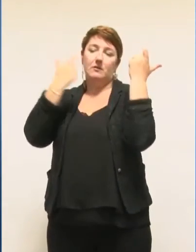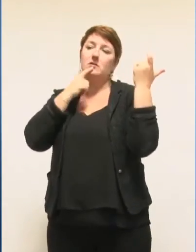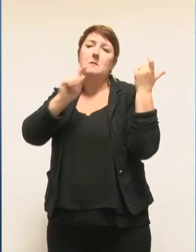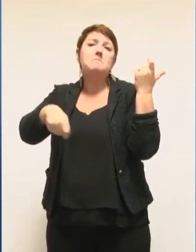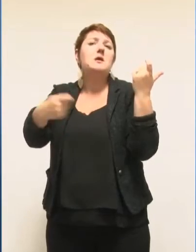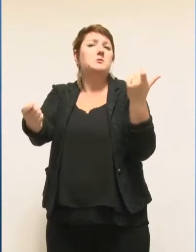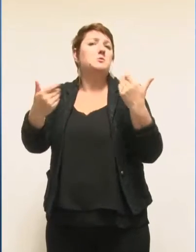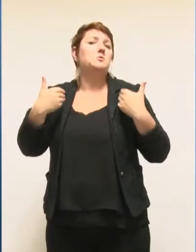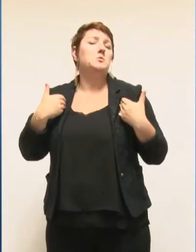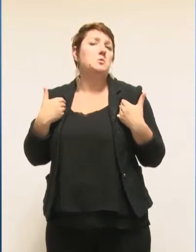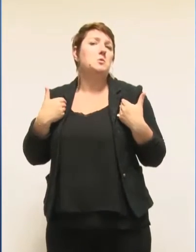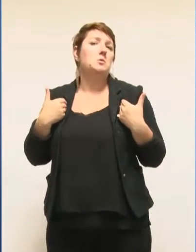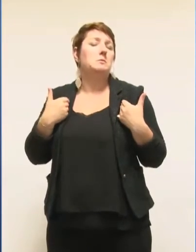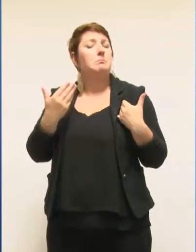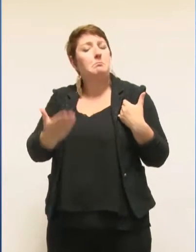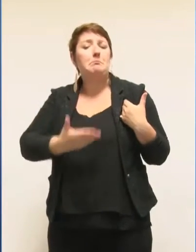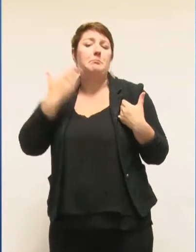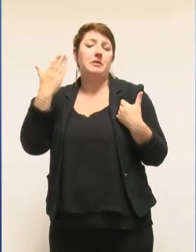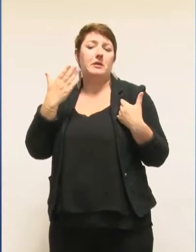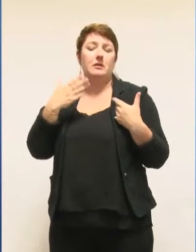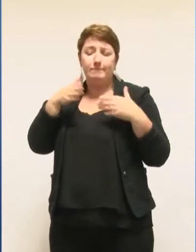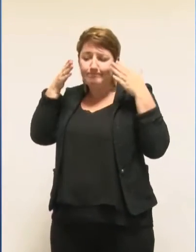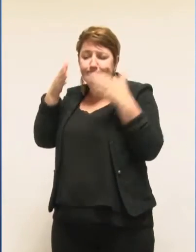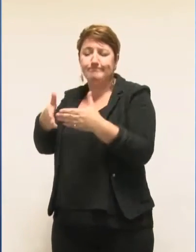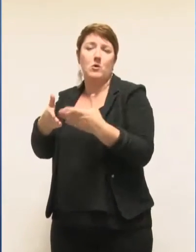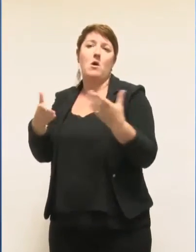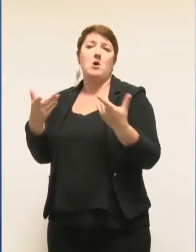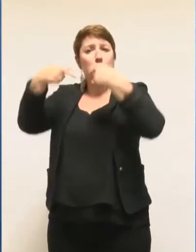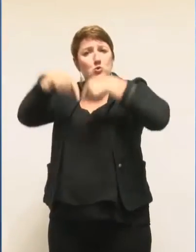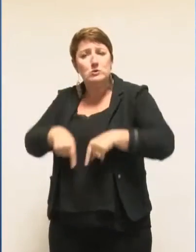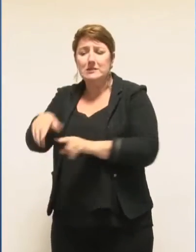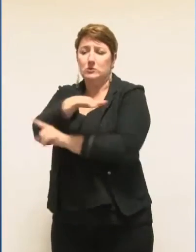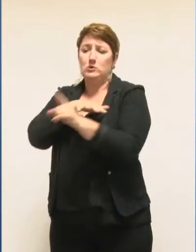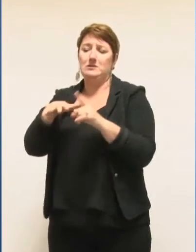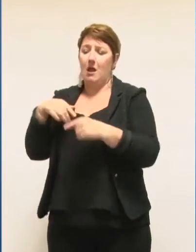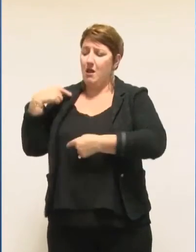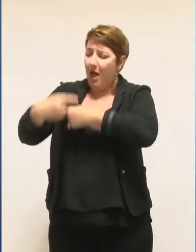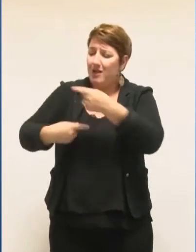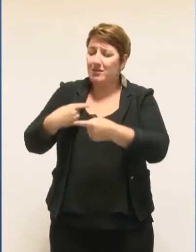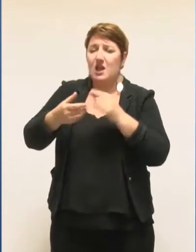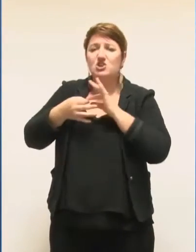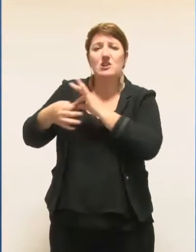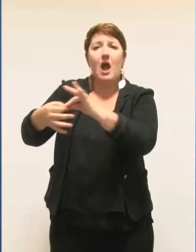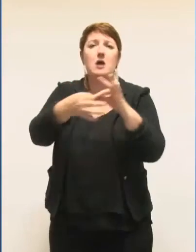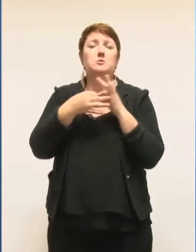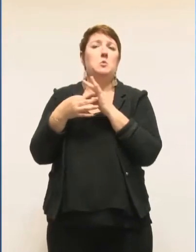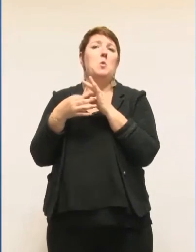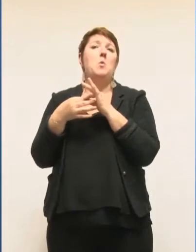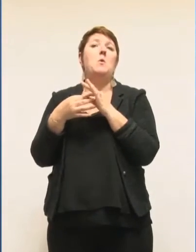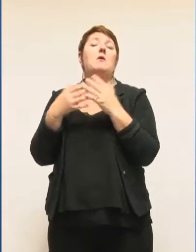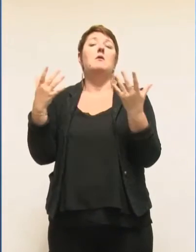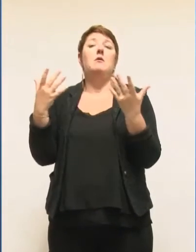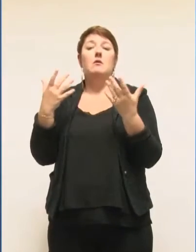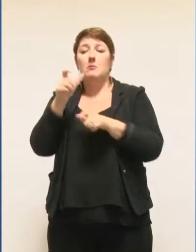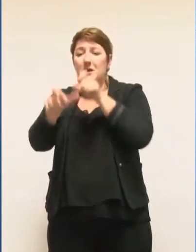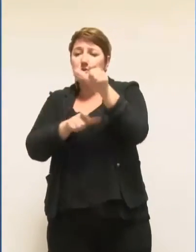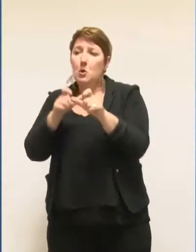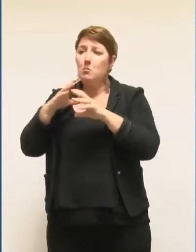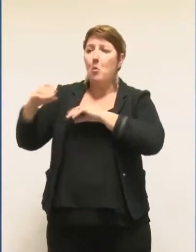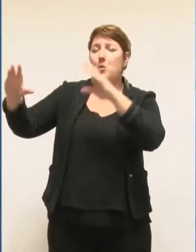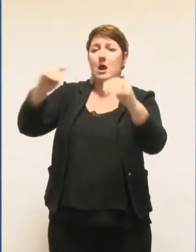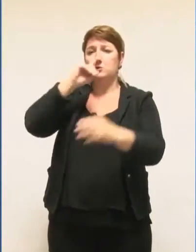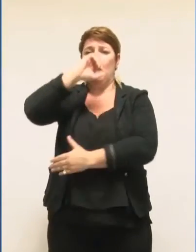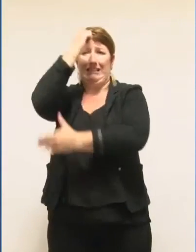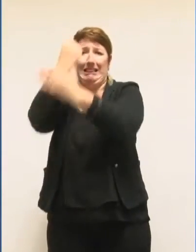évidemment très attentive aux questions de justice sociale, de solidarité intergénérationnelle, d'accueil de populations en détresse,